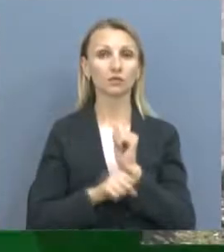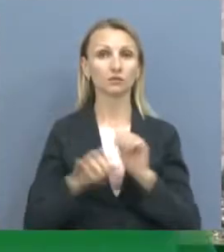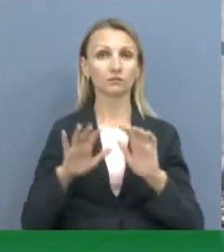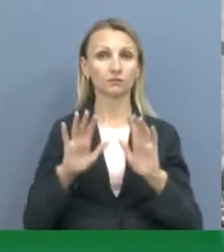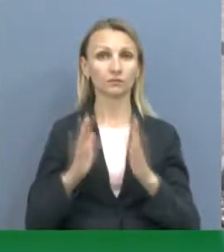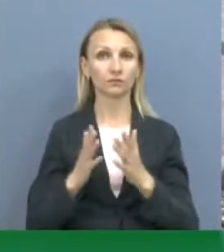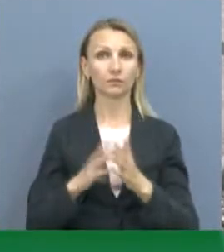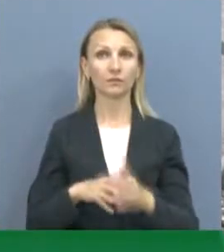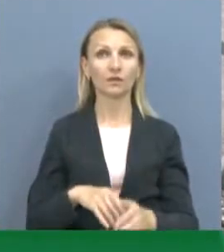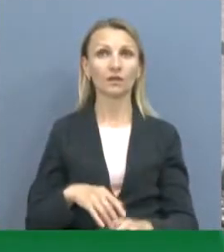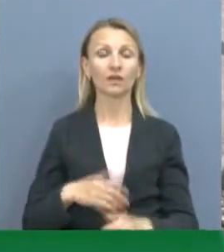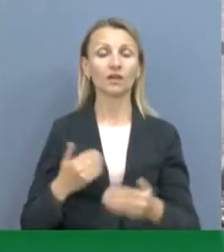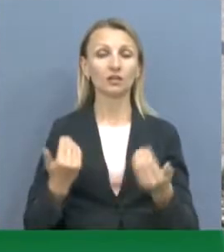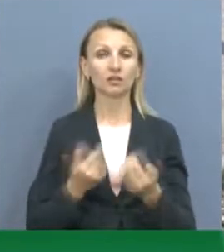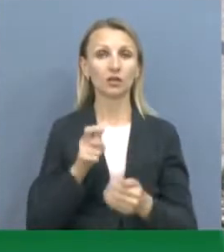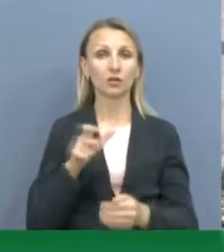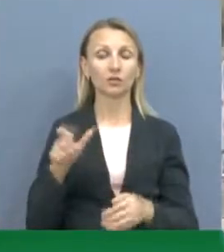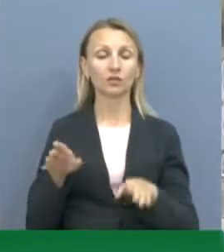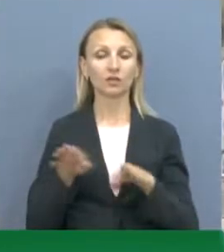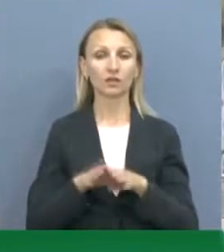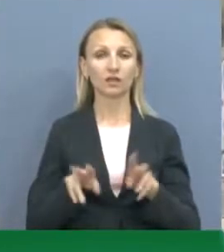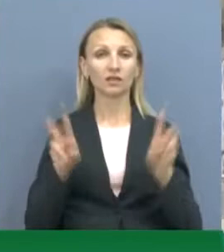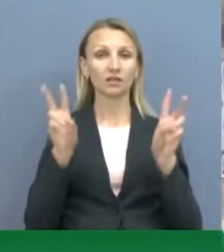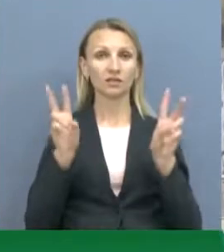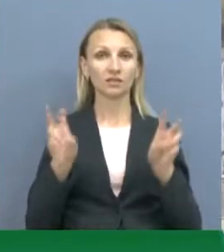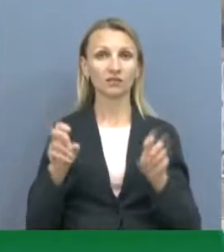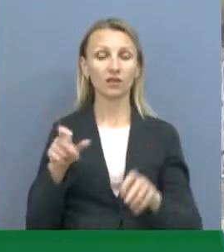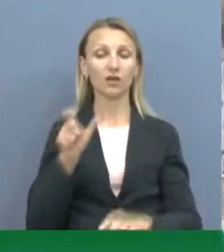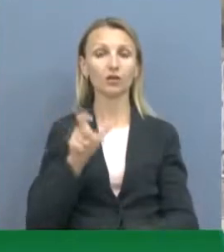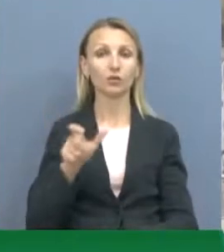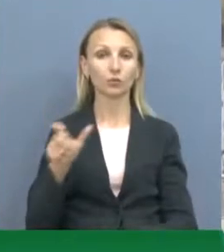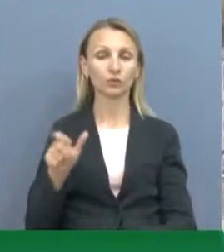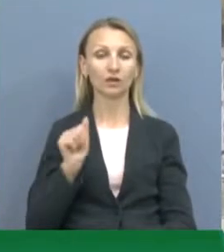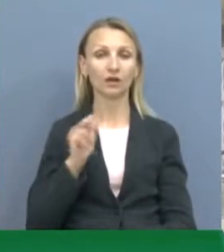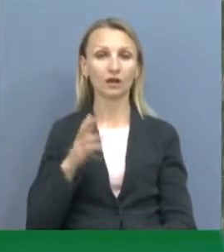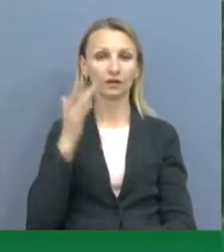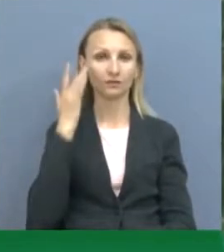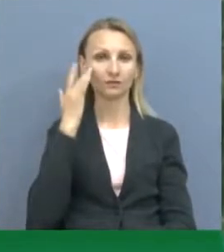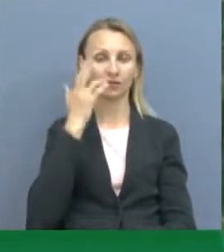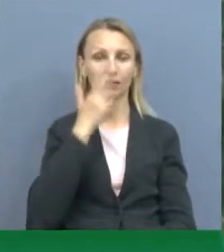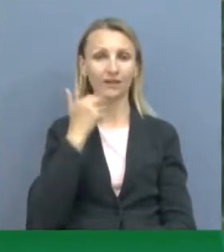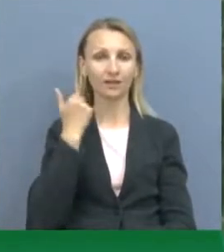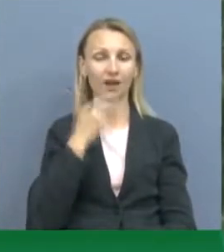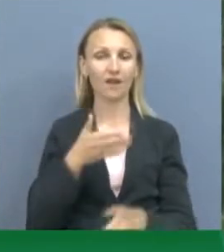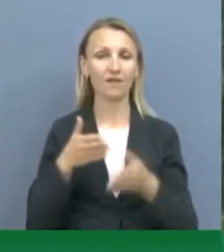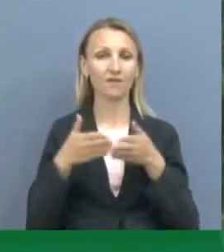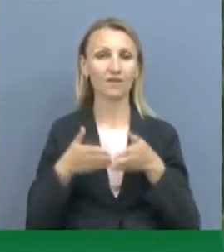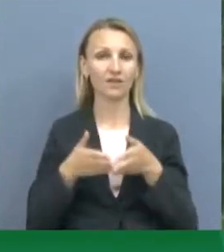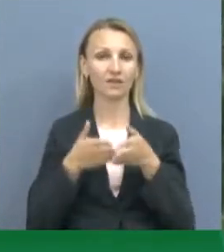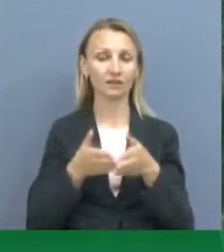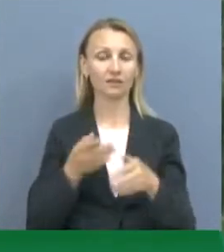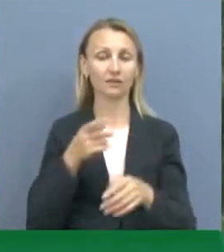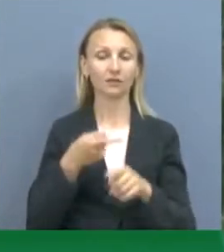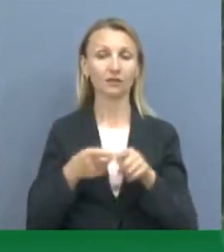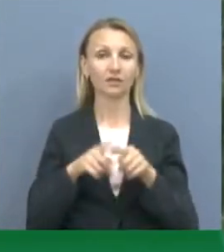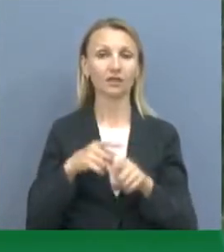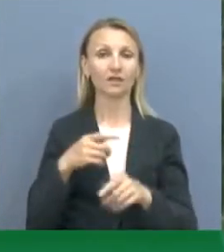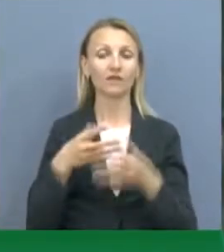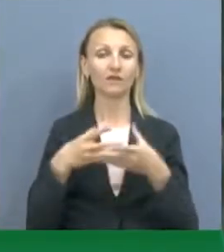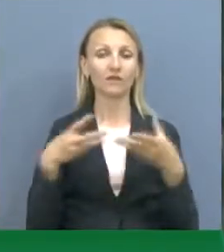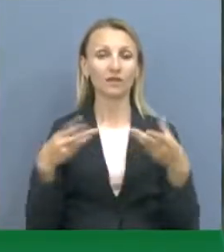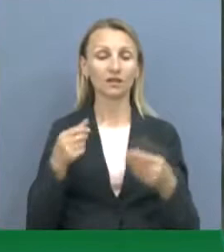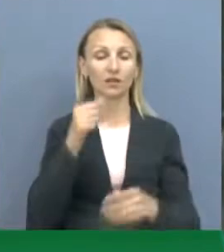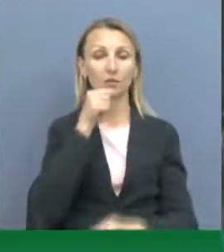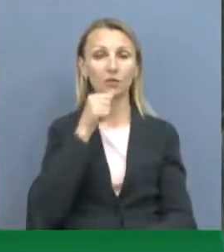Жители Малой Венеции. Так сами себя кокшетауцы, проживающие в районе средней школы номер 12. Прошлой весной от наводнения